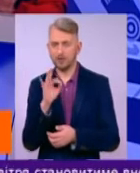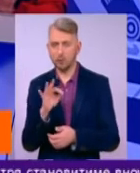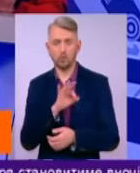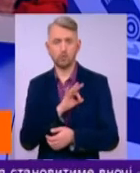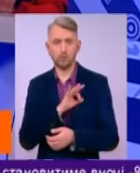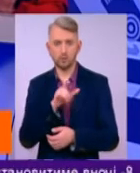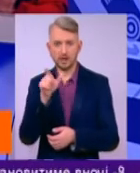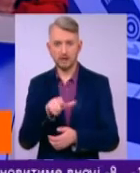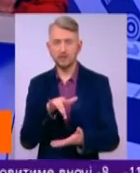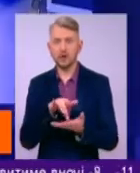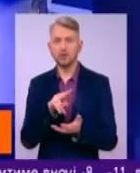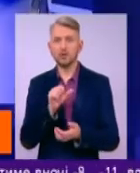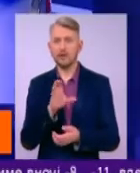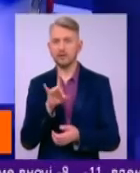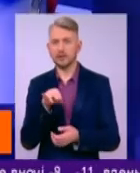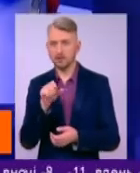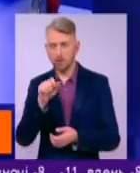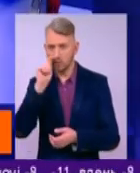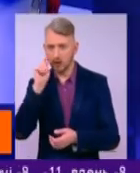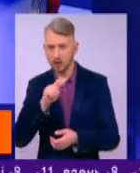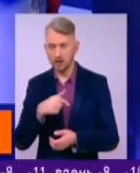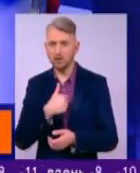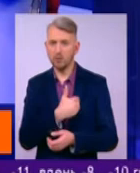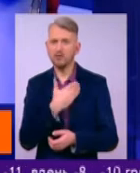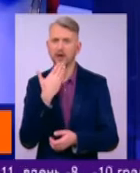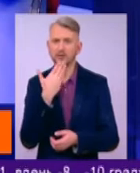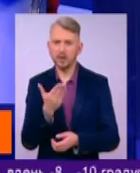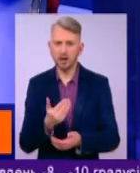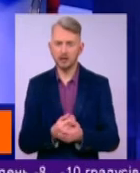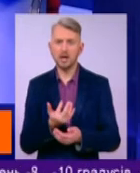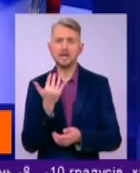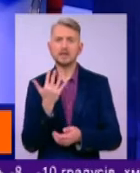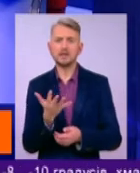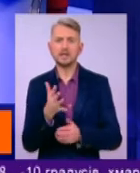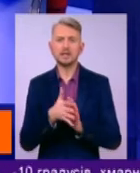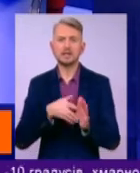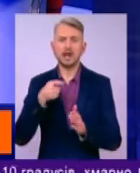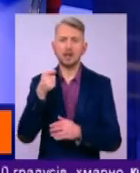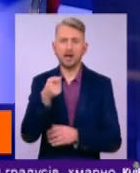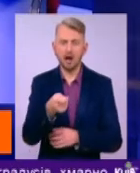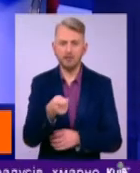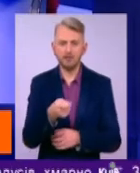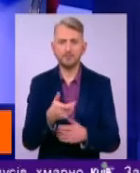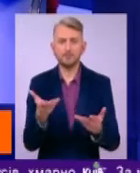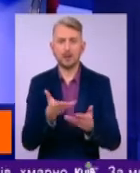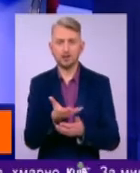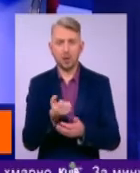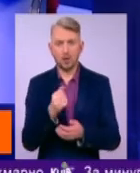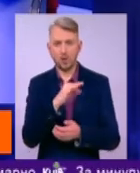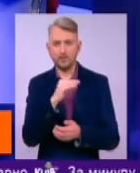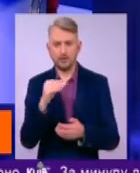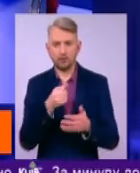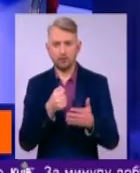юрист Центру Ластрада Україна. І мені хочеться спитати, скільки заяв, які надходять офіційно